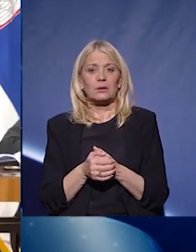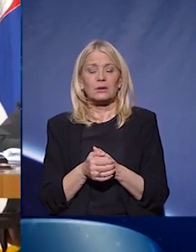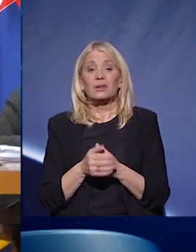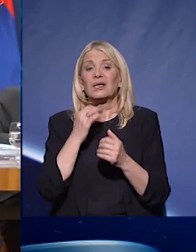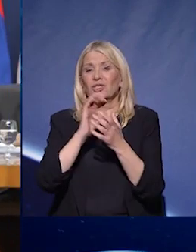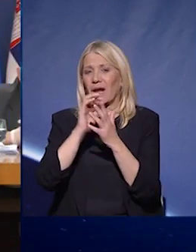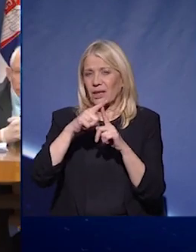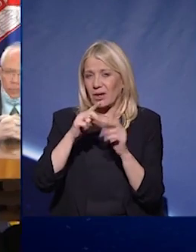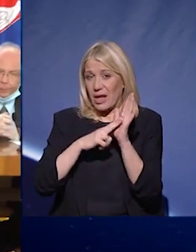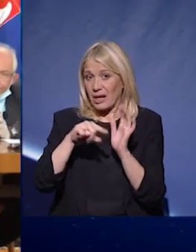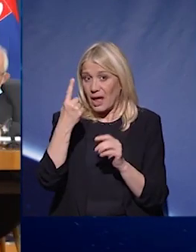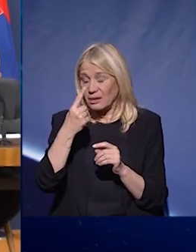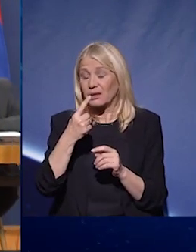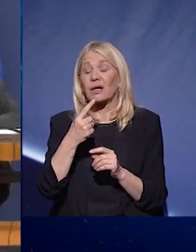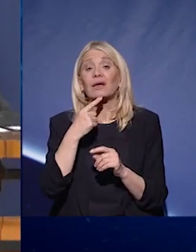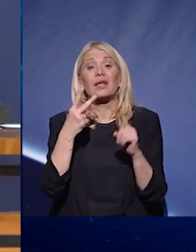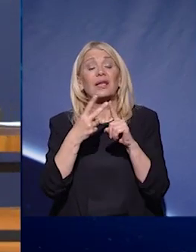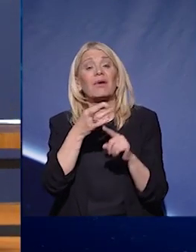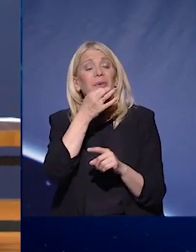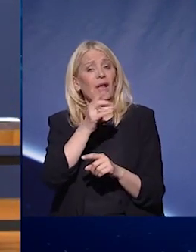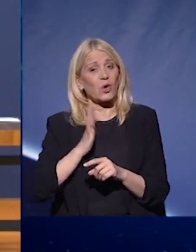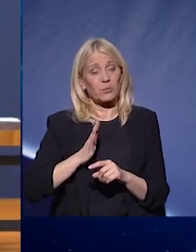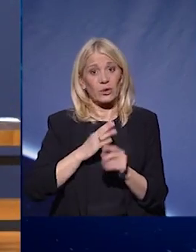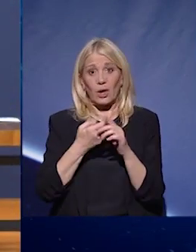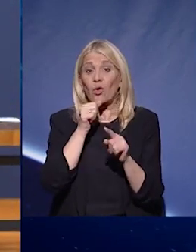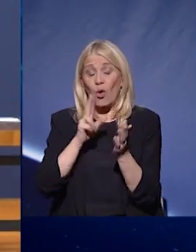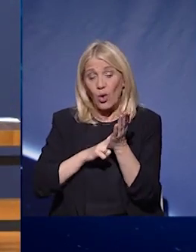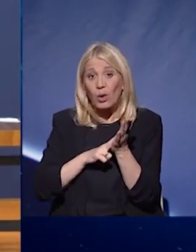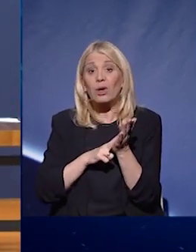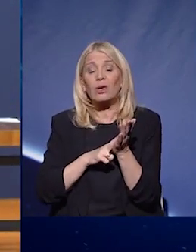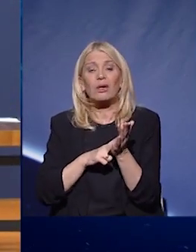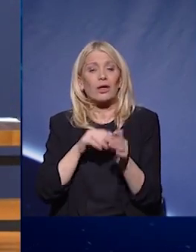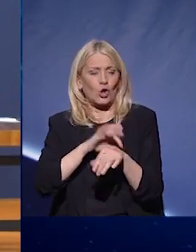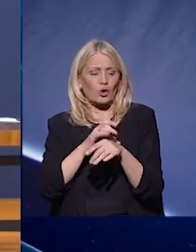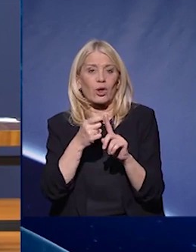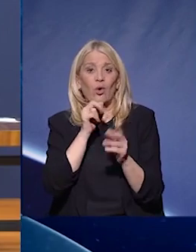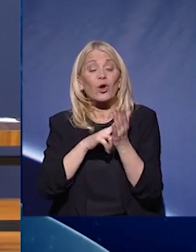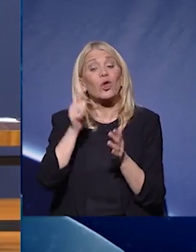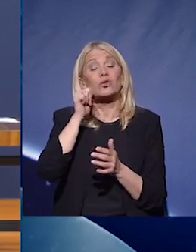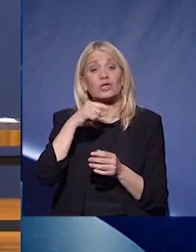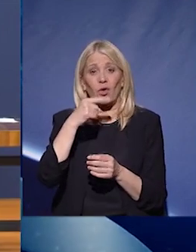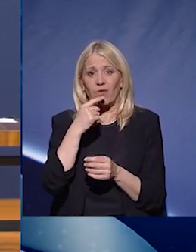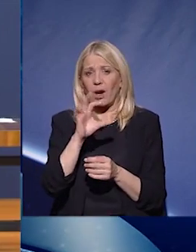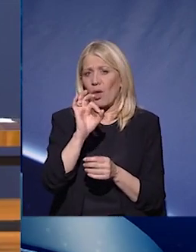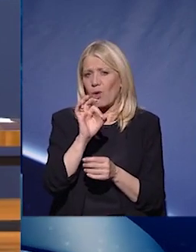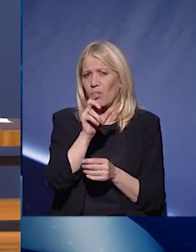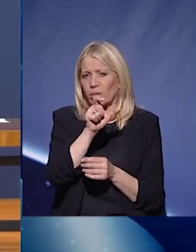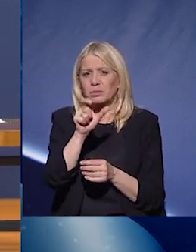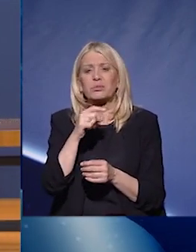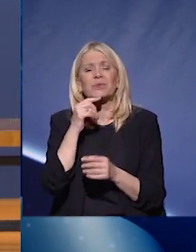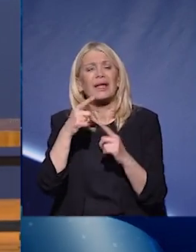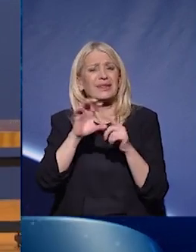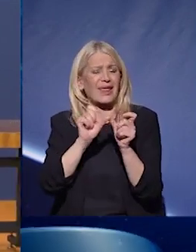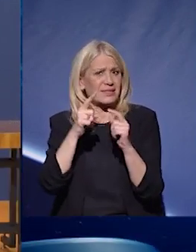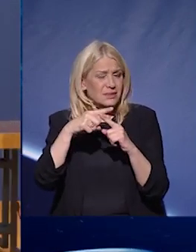Žaklina Tatalović, N1 televizija. Pitanje za gospodina Kona, doktora Kona. Juče ste govorili o kadrovima za